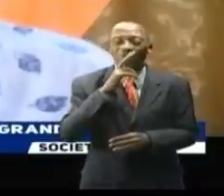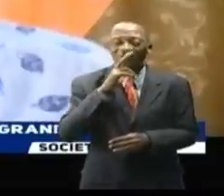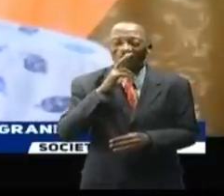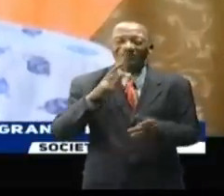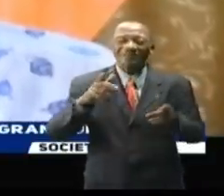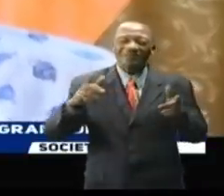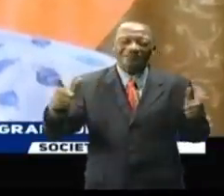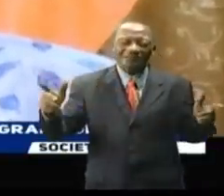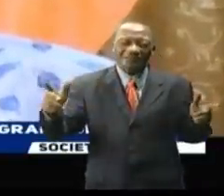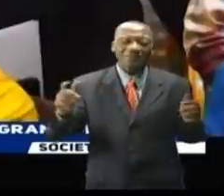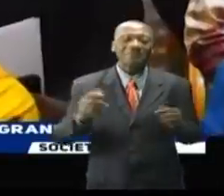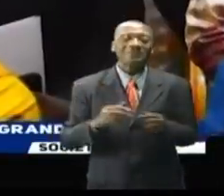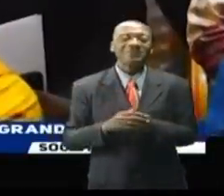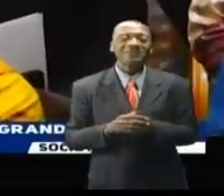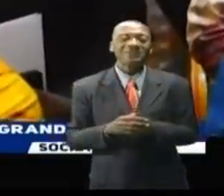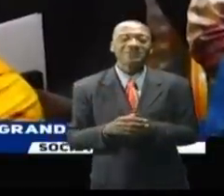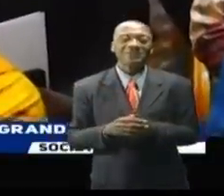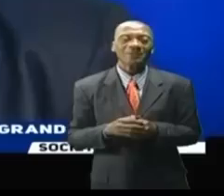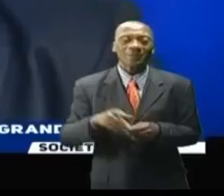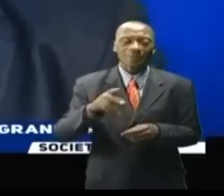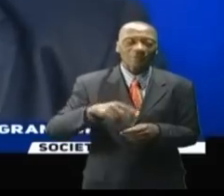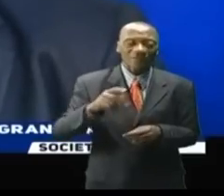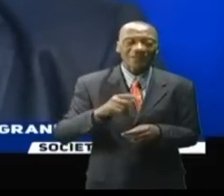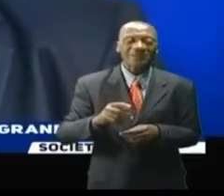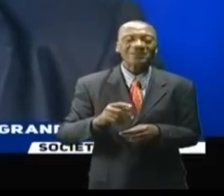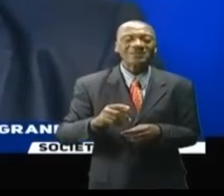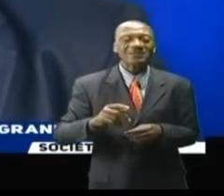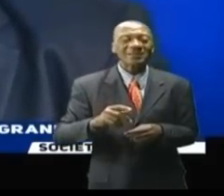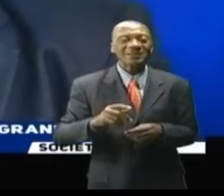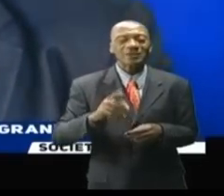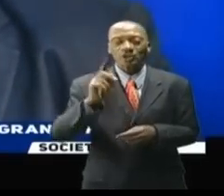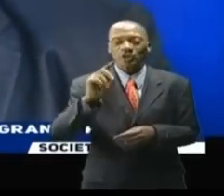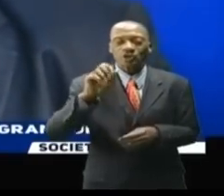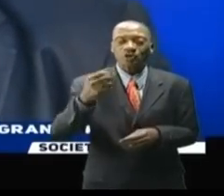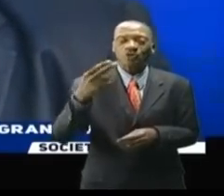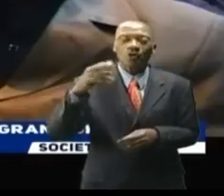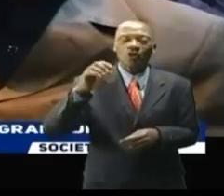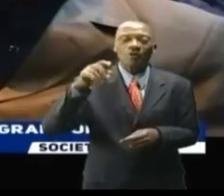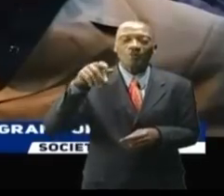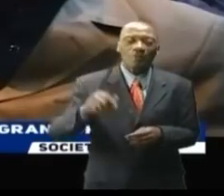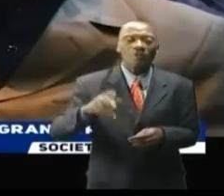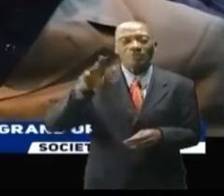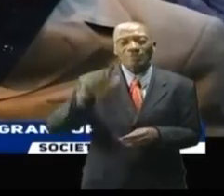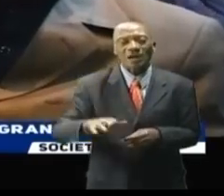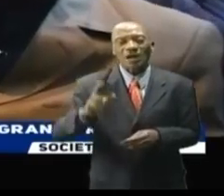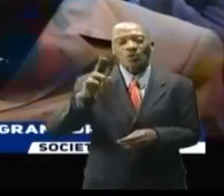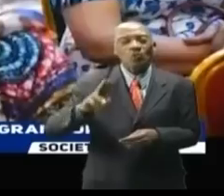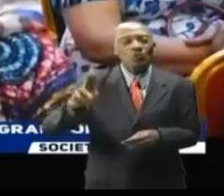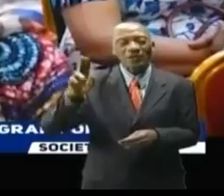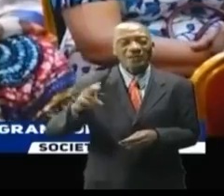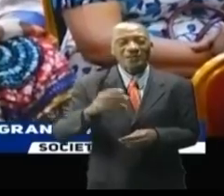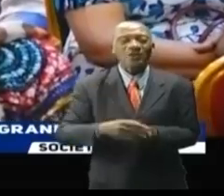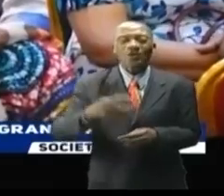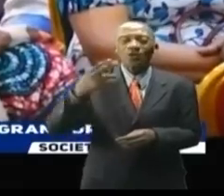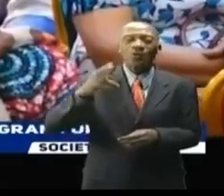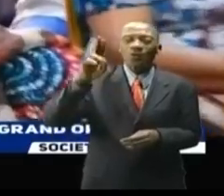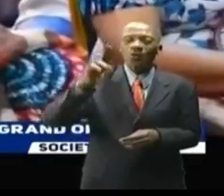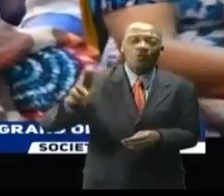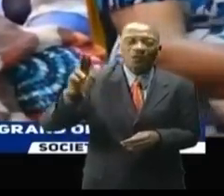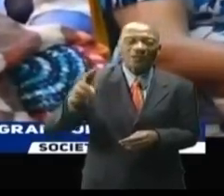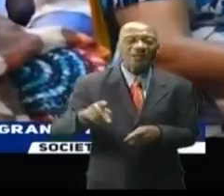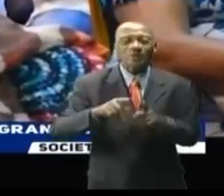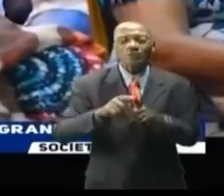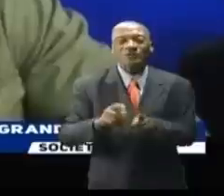la Tchopo, de l'Ituri, des Hautes et Bas-Ouélé. En prévision de la tenue de ces assises, les fils et filles de cette partie